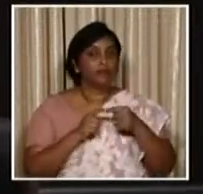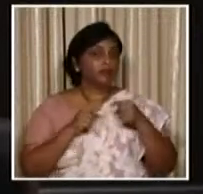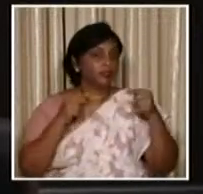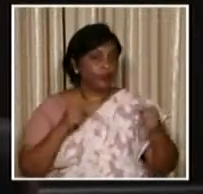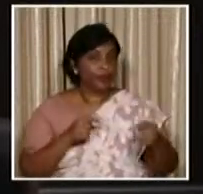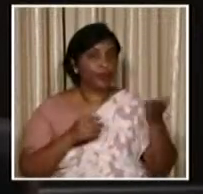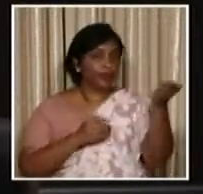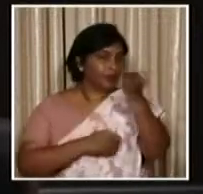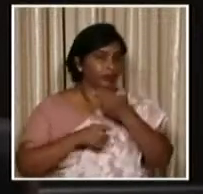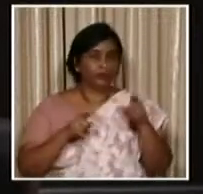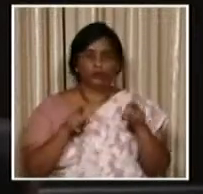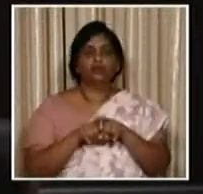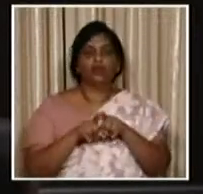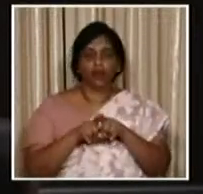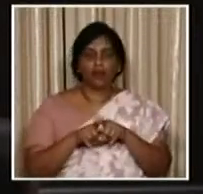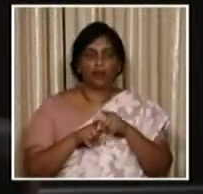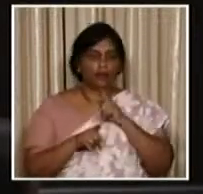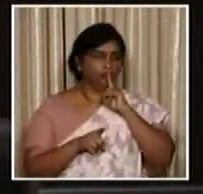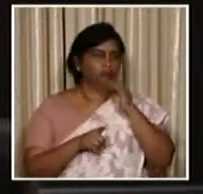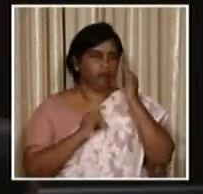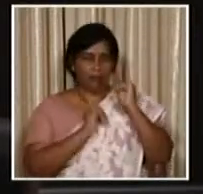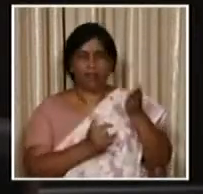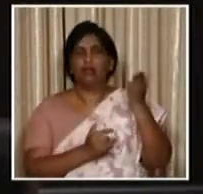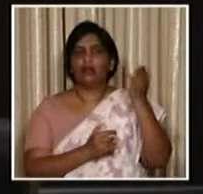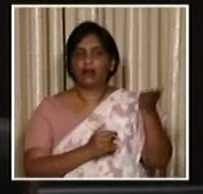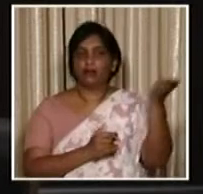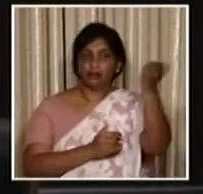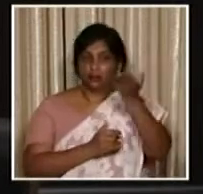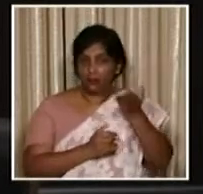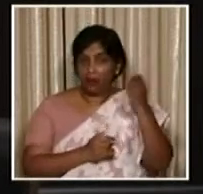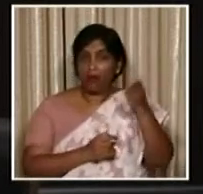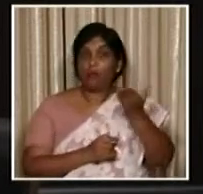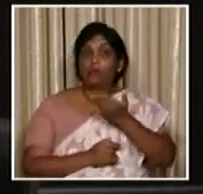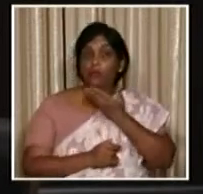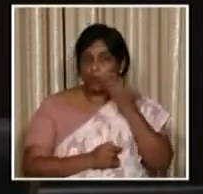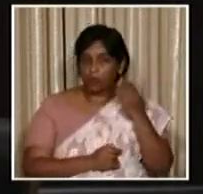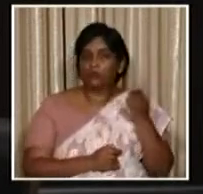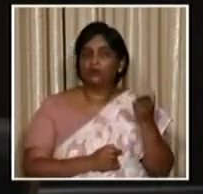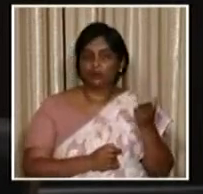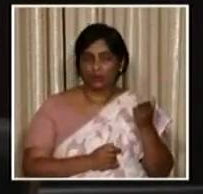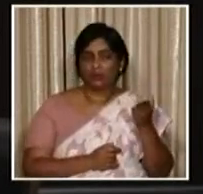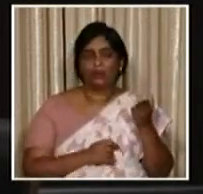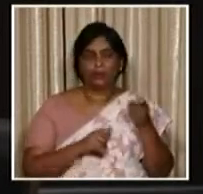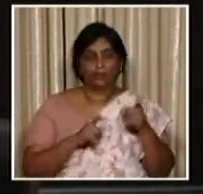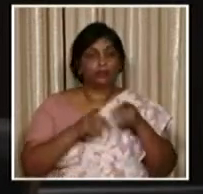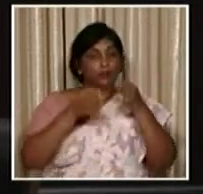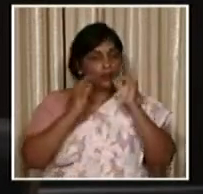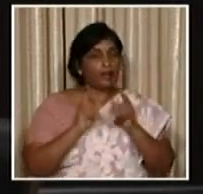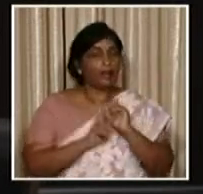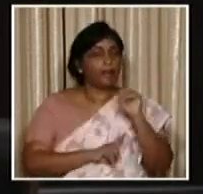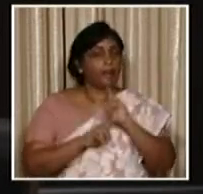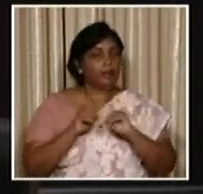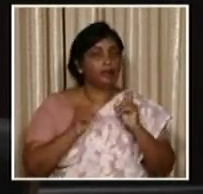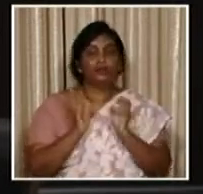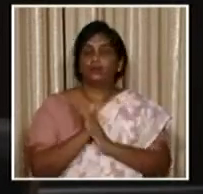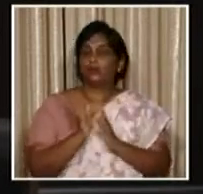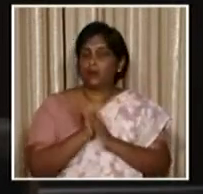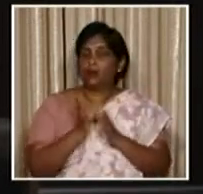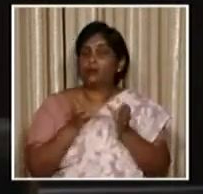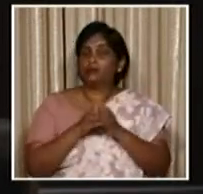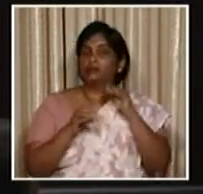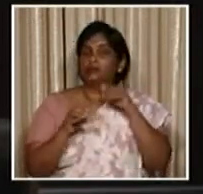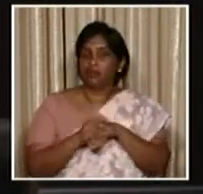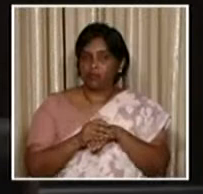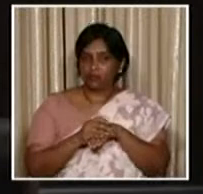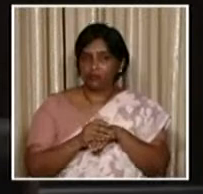විපක්ෂයේ ඉන්න ඔබ තමුන්නාන්සලා කියන එක මම චෝදනා කරනවා. ඔබ තමුන්නාන්සලාට පුළුවන් මේක නිවැරදි දැන මේ පාර්ලිමේන්තු කාරක සභාව තුලම